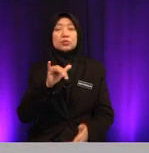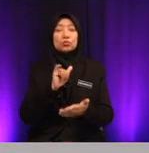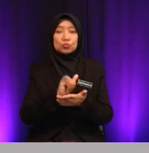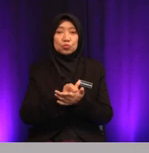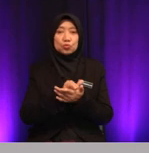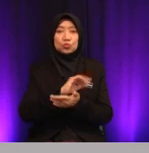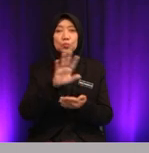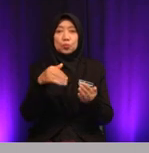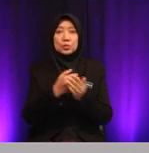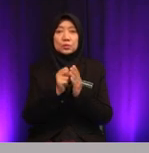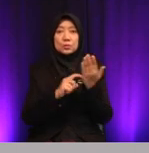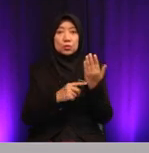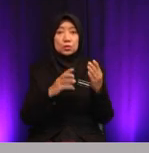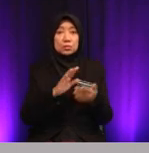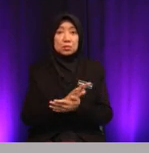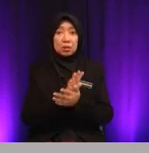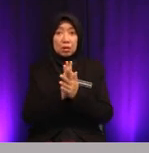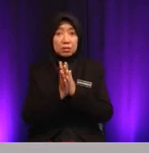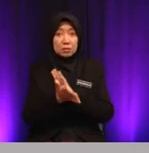manusia yaitu